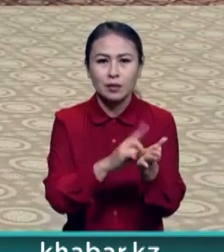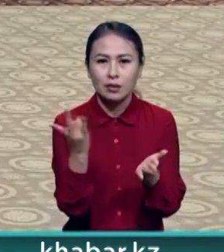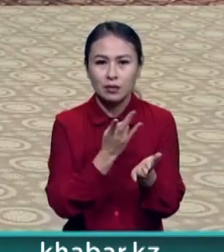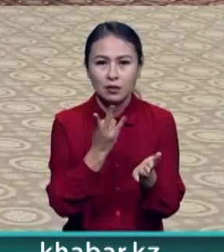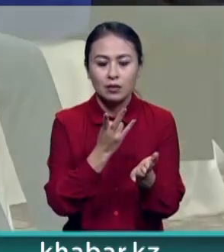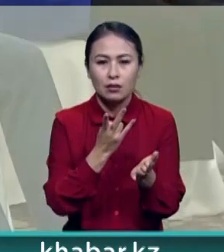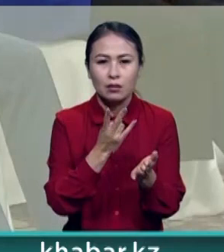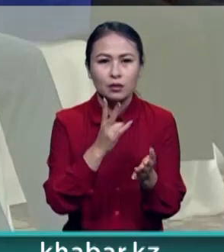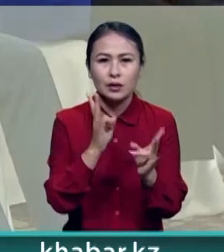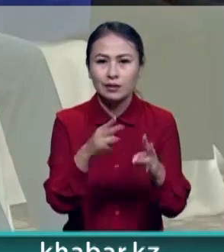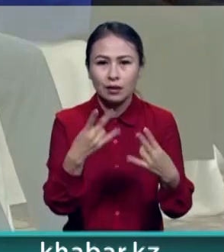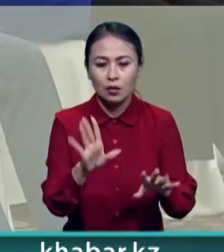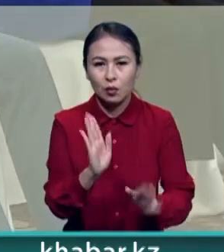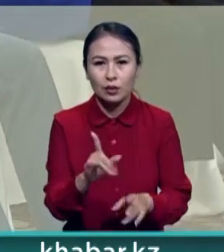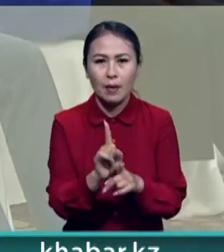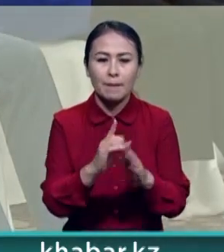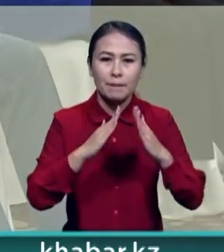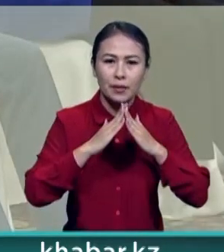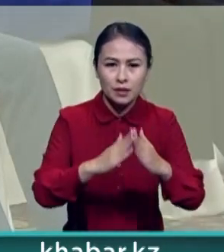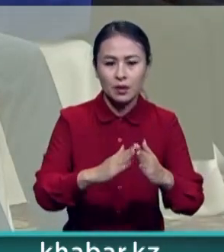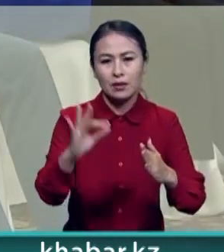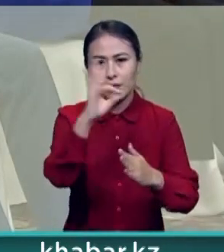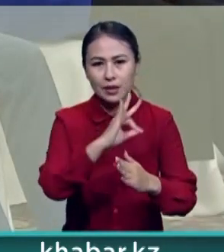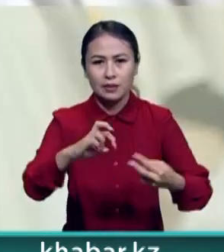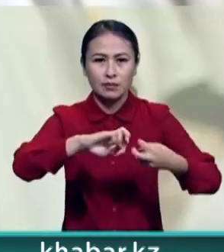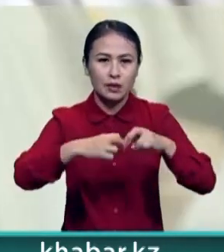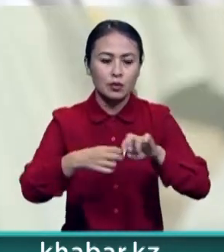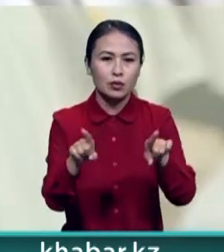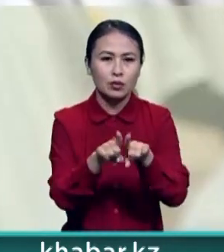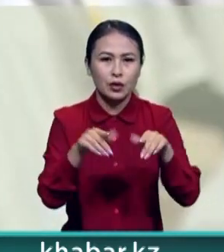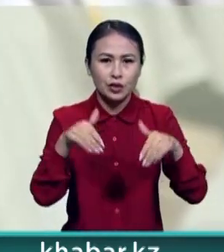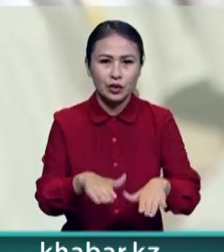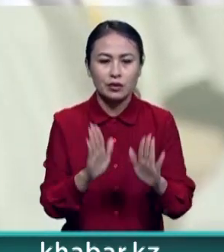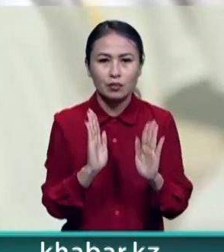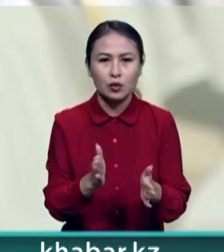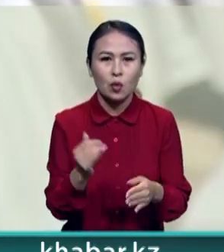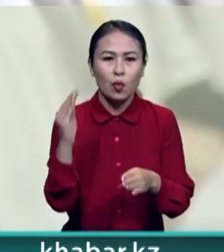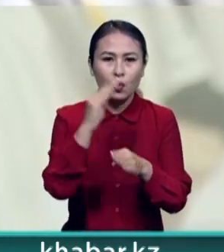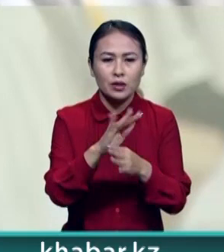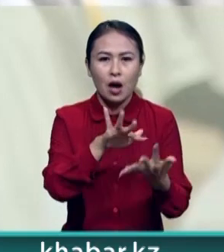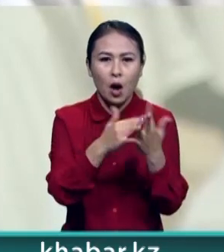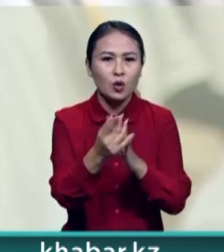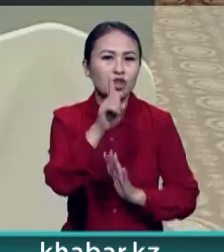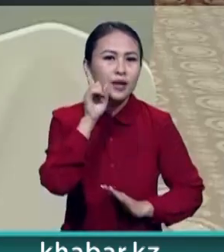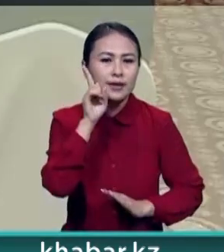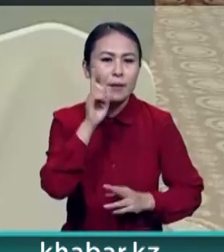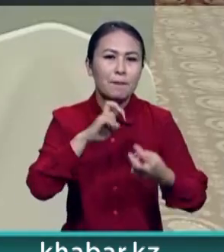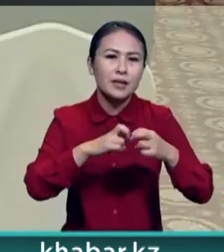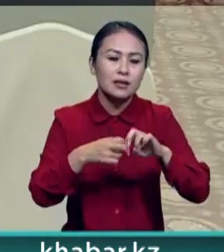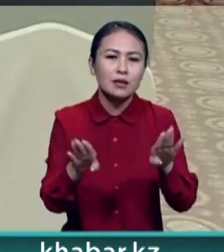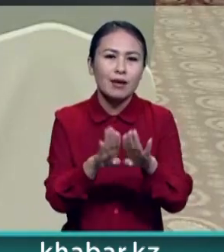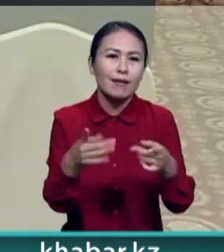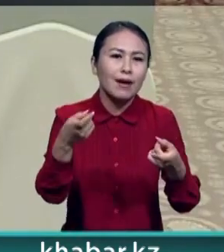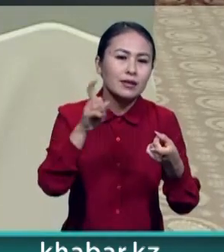қажеті болмайды. Сонымен қатар баспана мәселесі де шешілер еді деп санайды. Осы ауыл жастарының мәселесіне